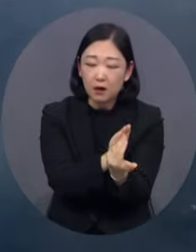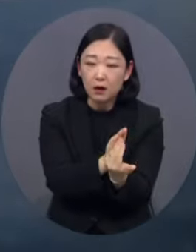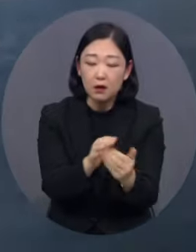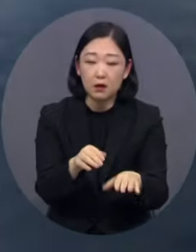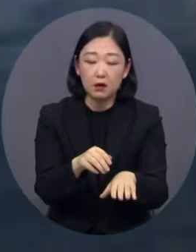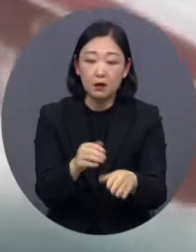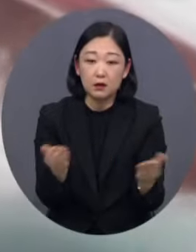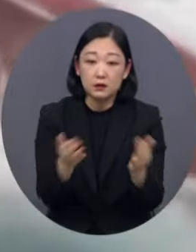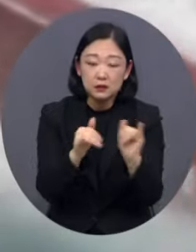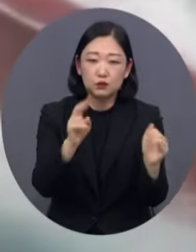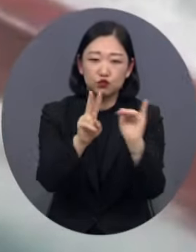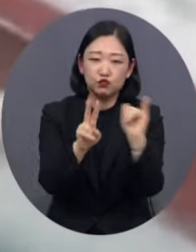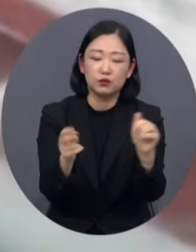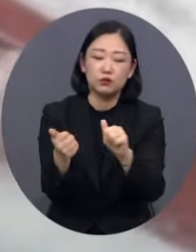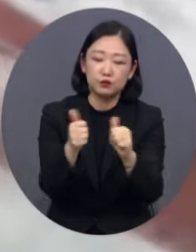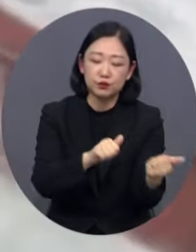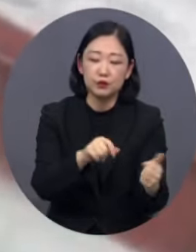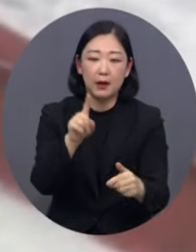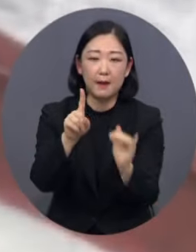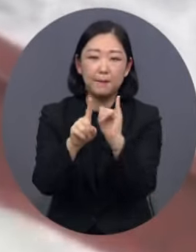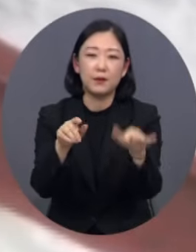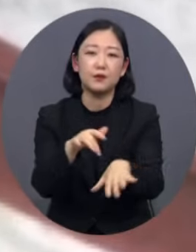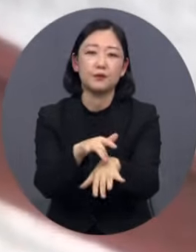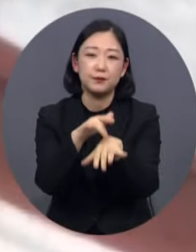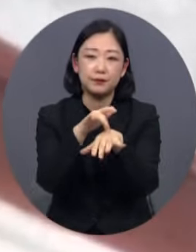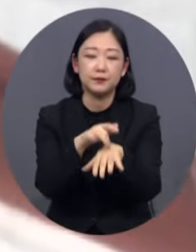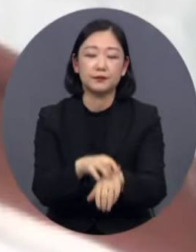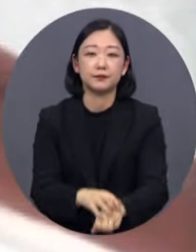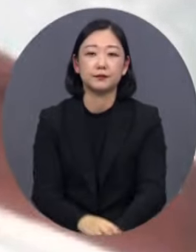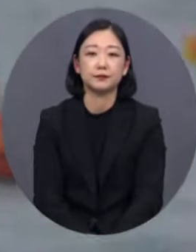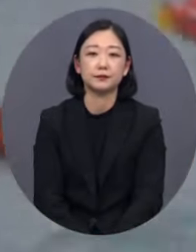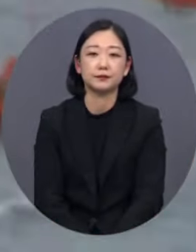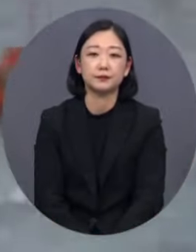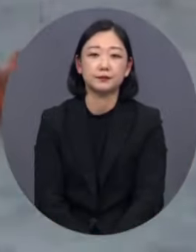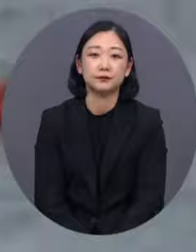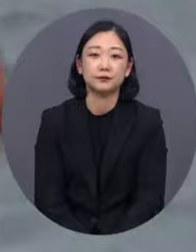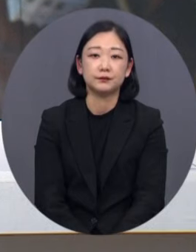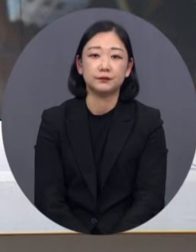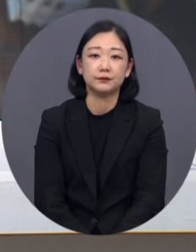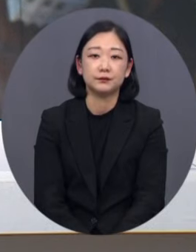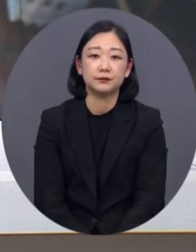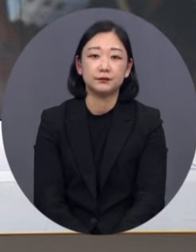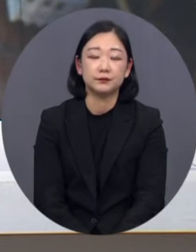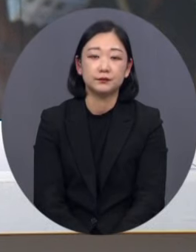선원 2명이 숨지고 1명이 실종됐습니다.